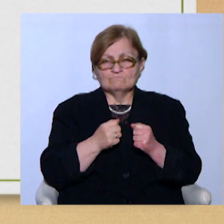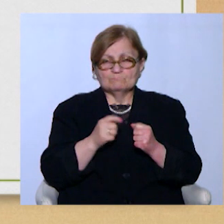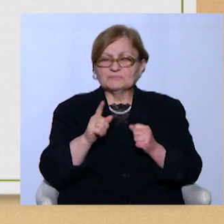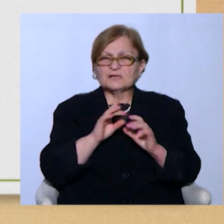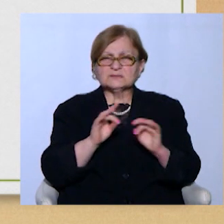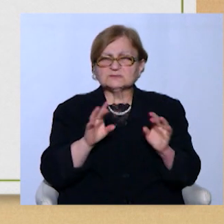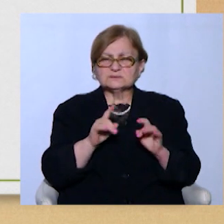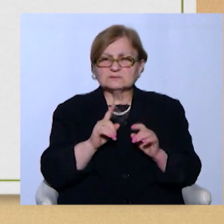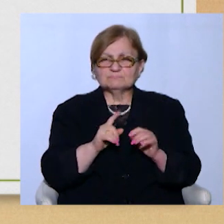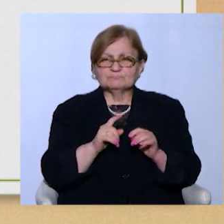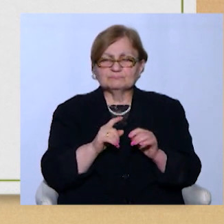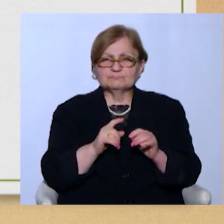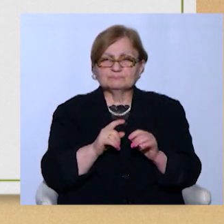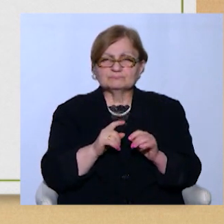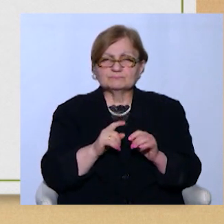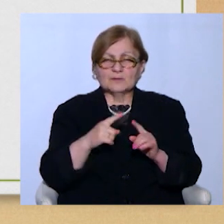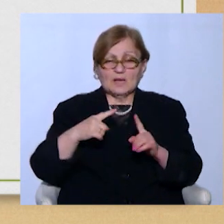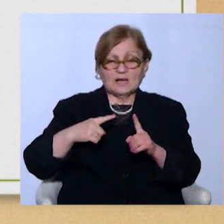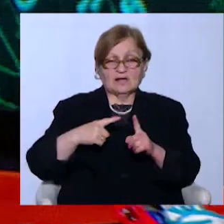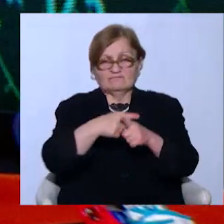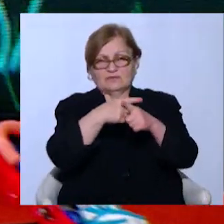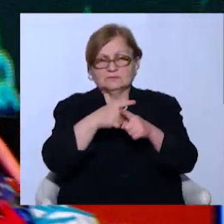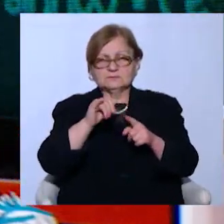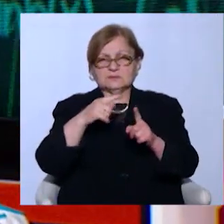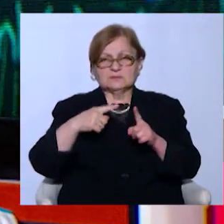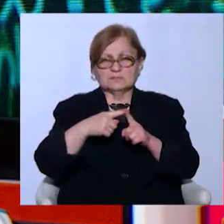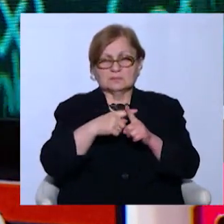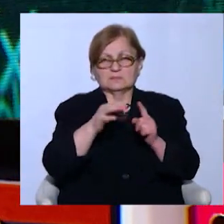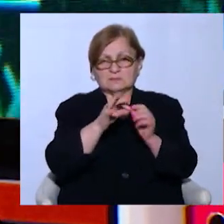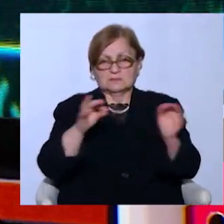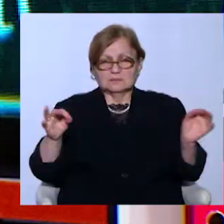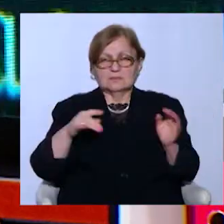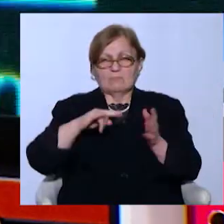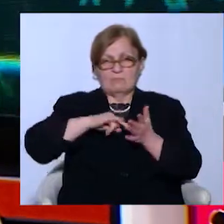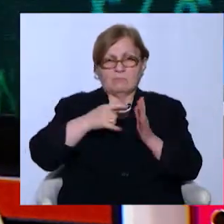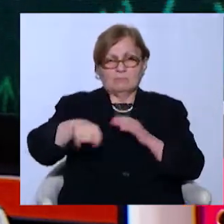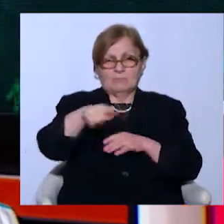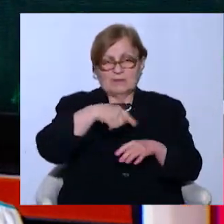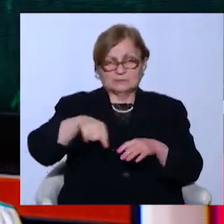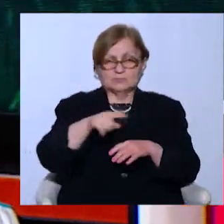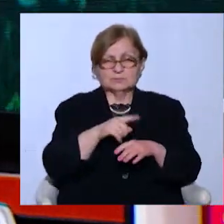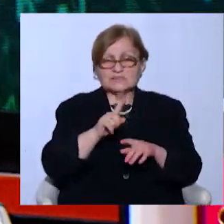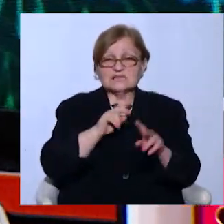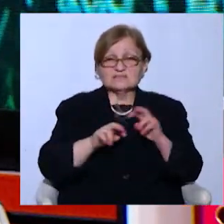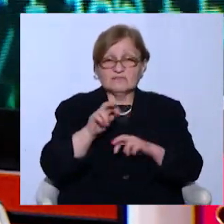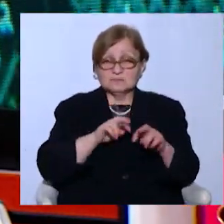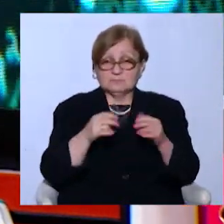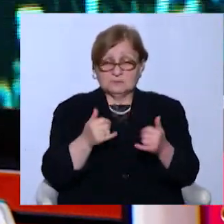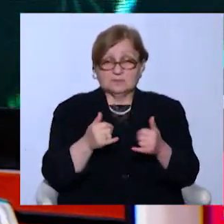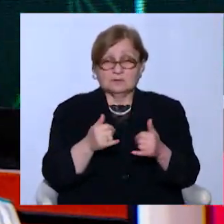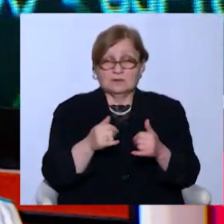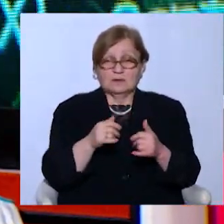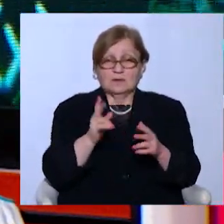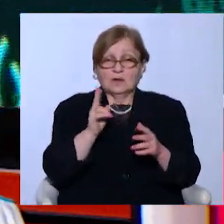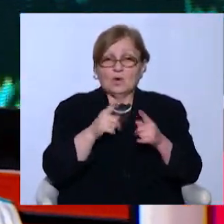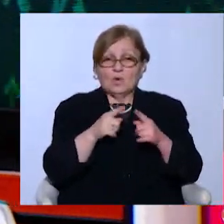ავხსნათ, რას ნიშნავს თითოეული. კვეთის ფართობი ეს არის, ნუ გასაგებია კვეთის ფართობი, რასაც ამ შემთხვევაში ვეძებთ.